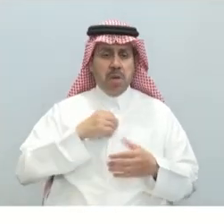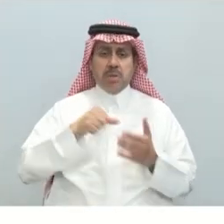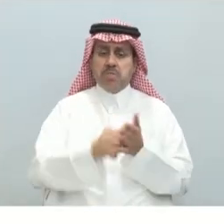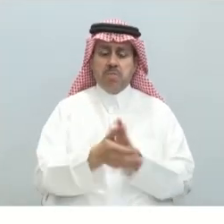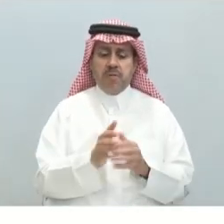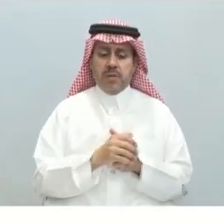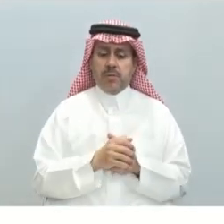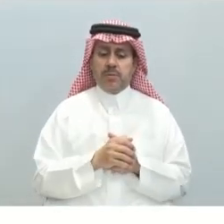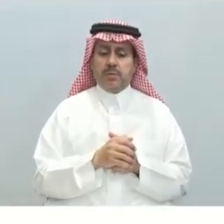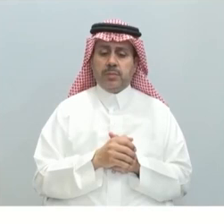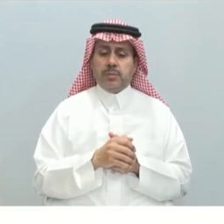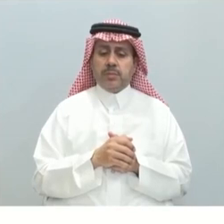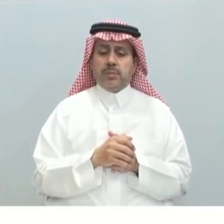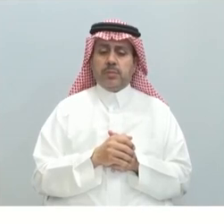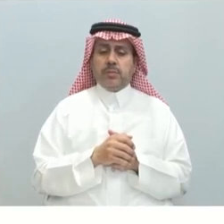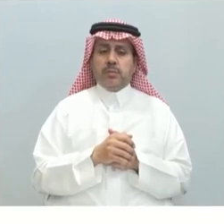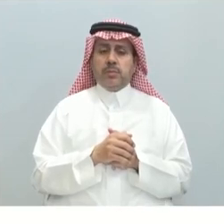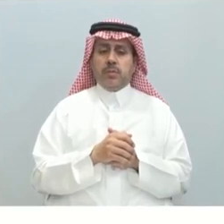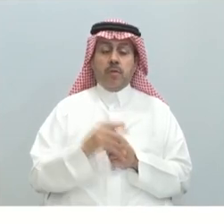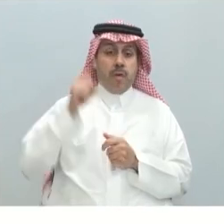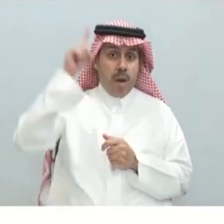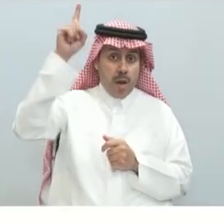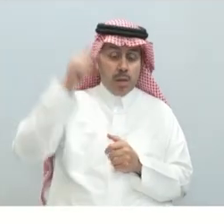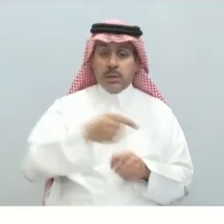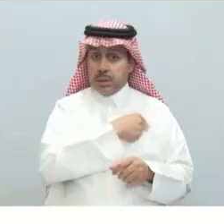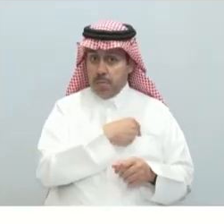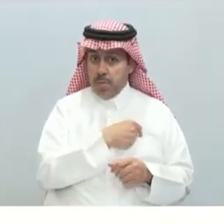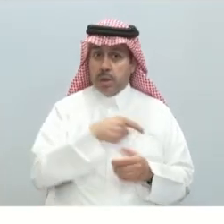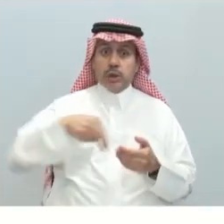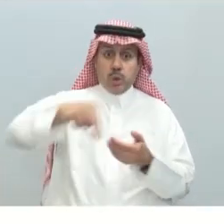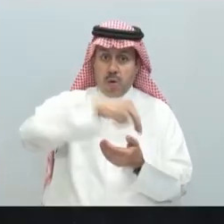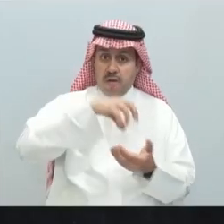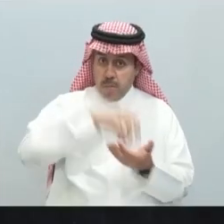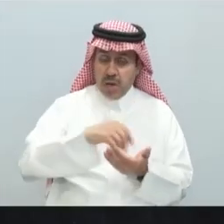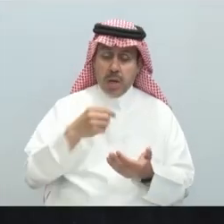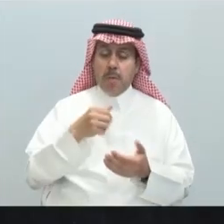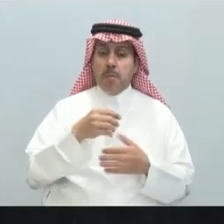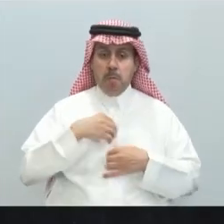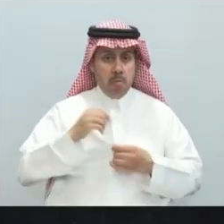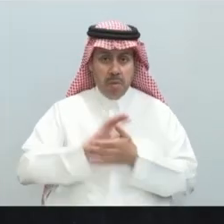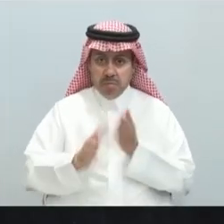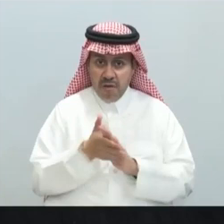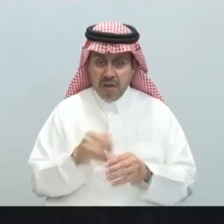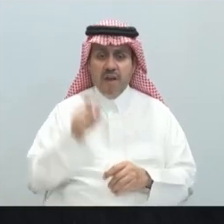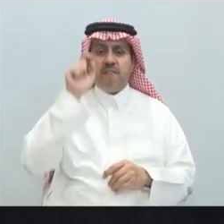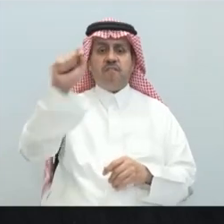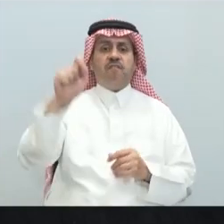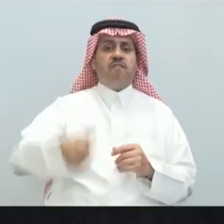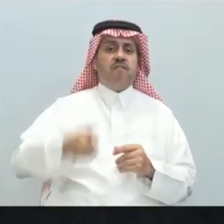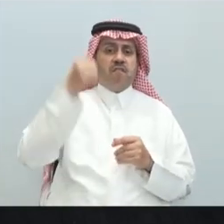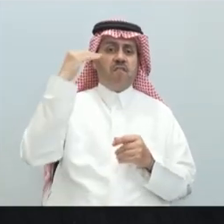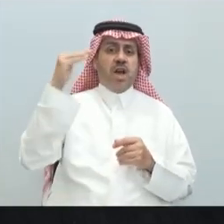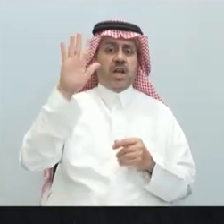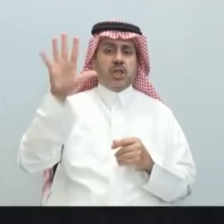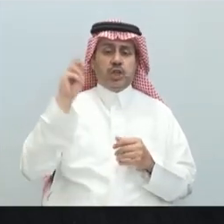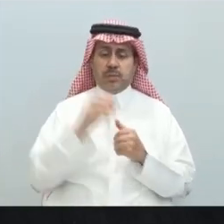فاحشه جاءت الايات سمى الله تعالى طوافهم بالبيت عراه فاحشه وهذا يدل على شناعه